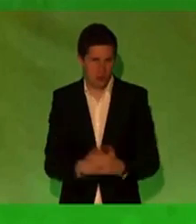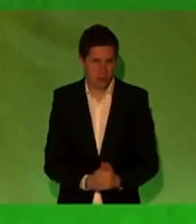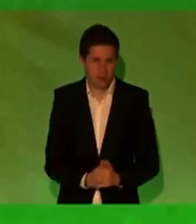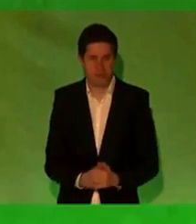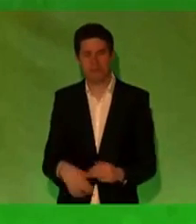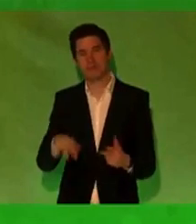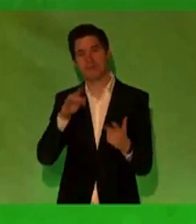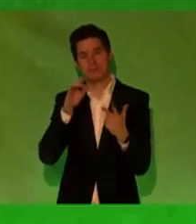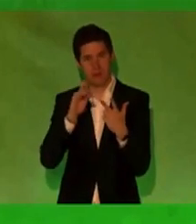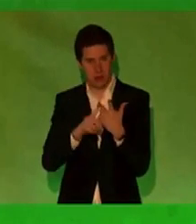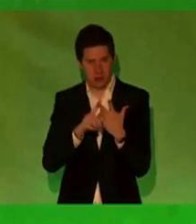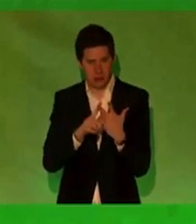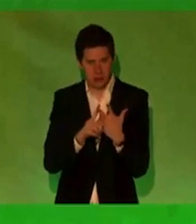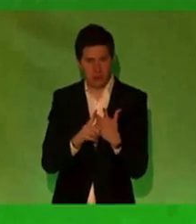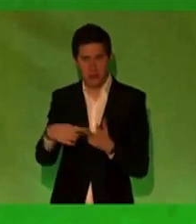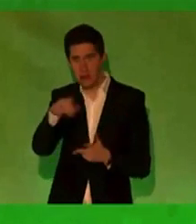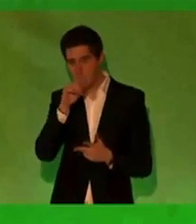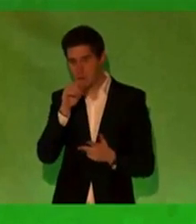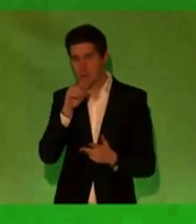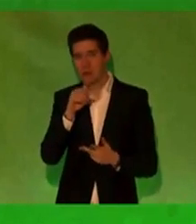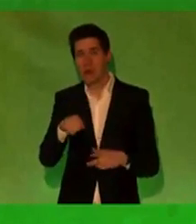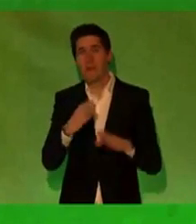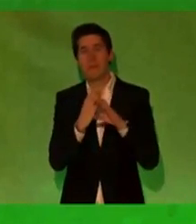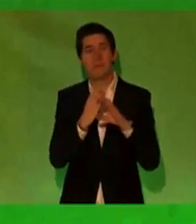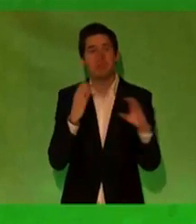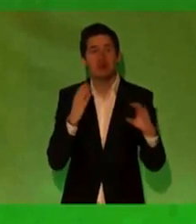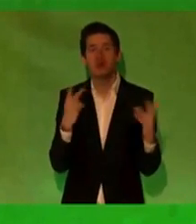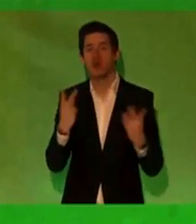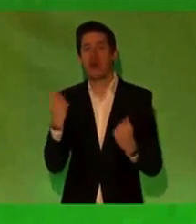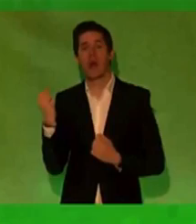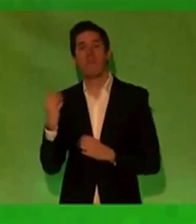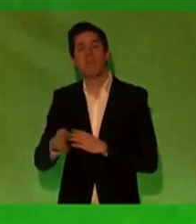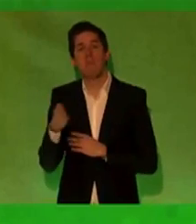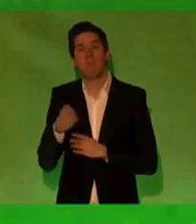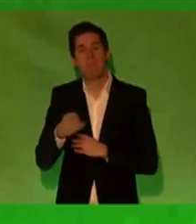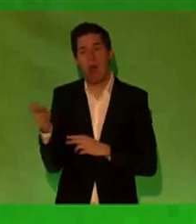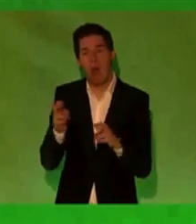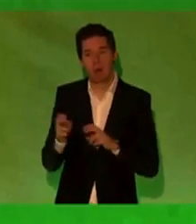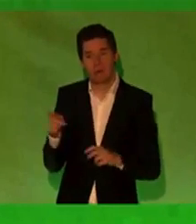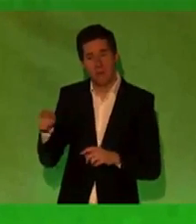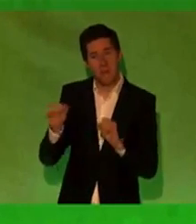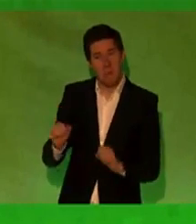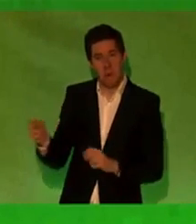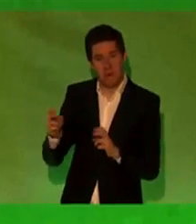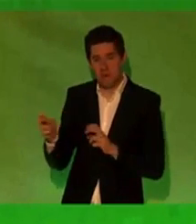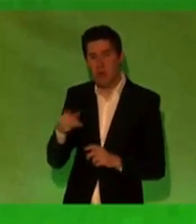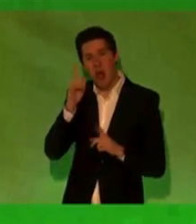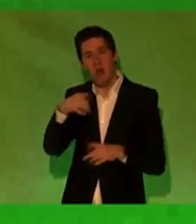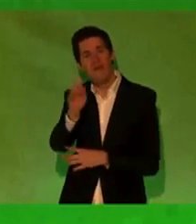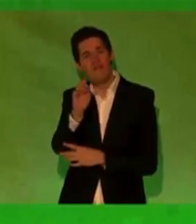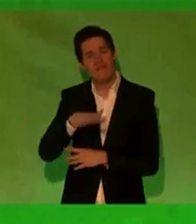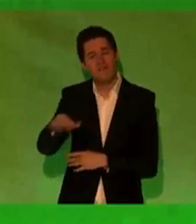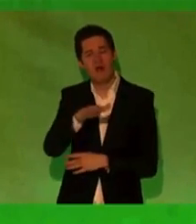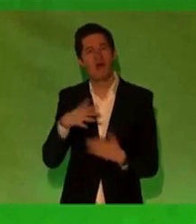3. Punkt. Wir wollen nicht nur die potenziellen Bus- und Bahnfahrer, sondern auch mittelbare Nutznießer des Nahverkehrs